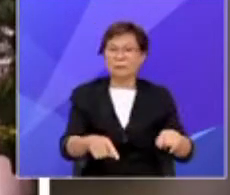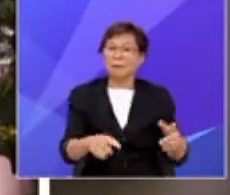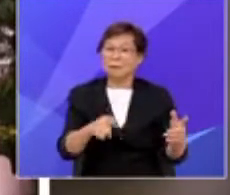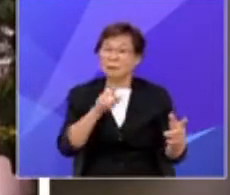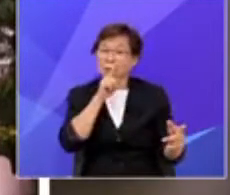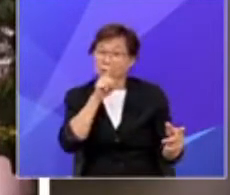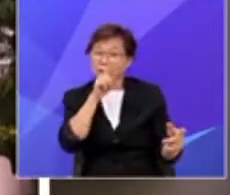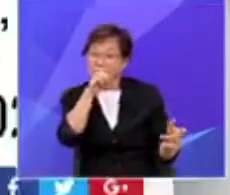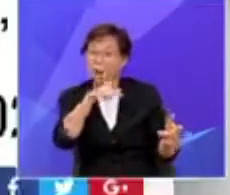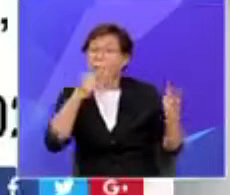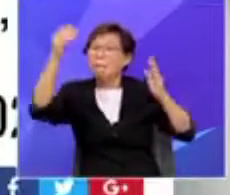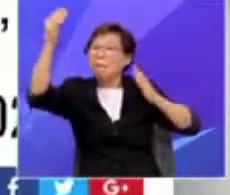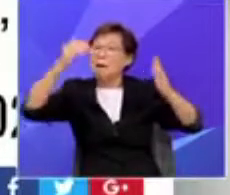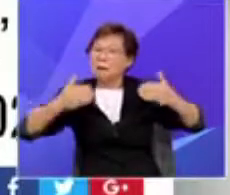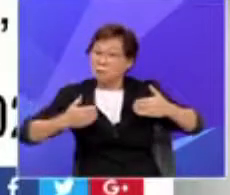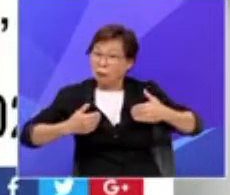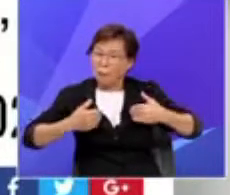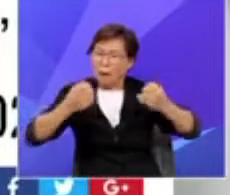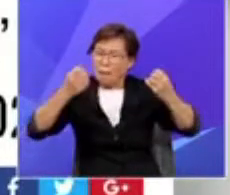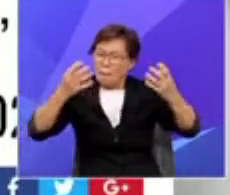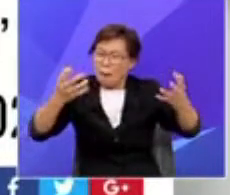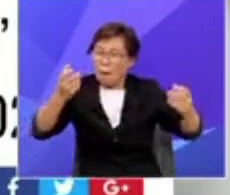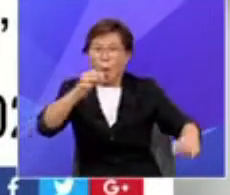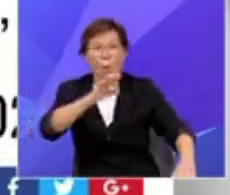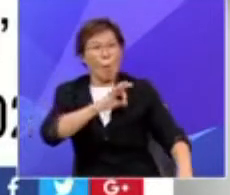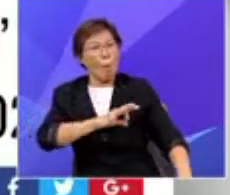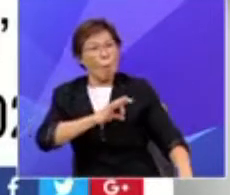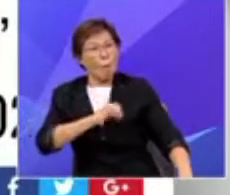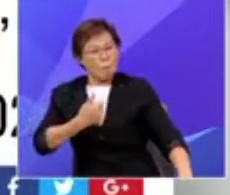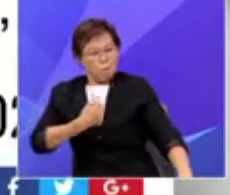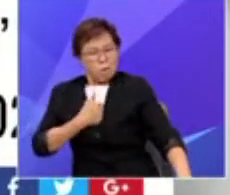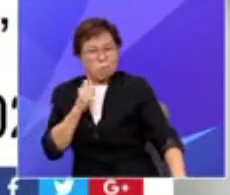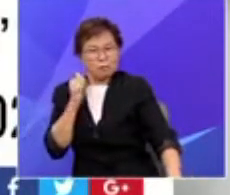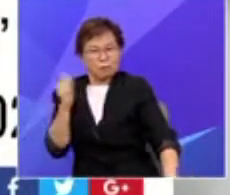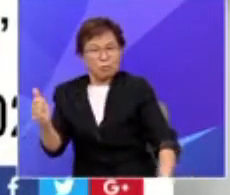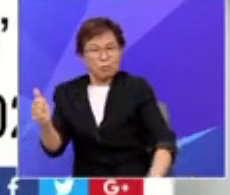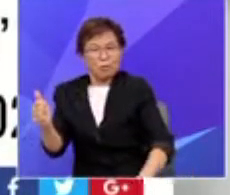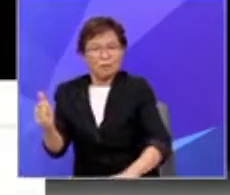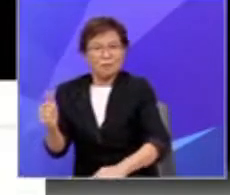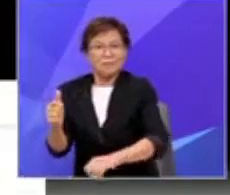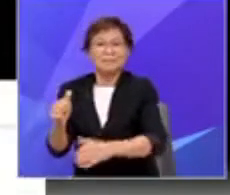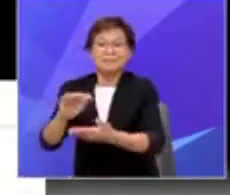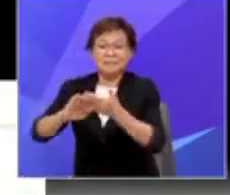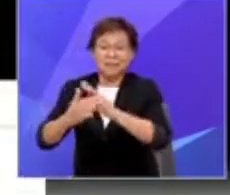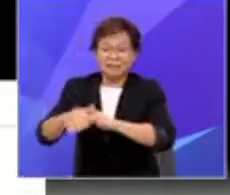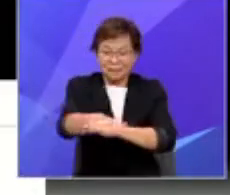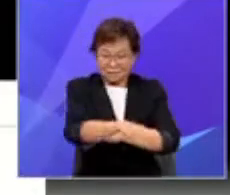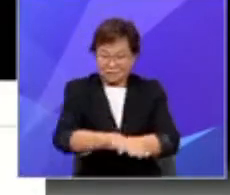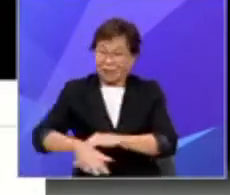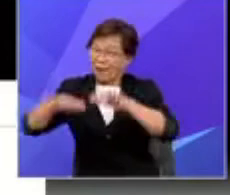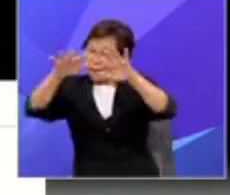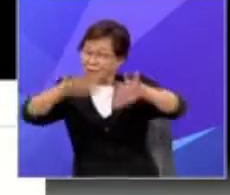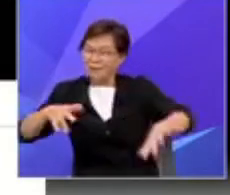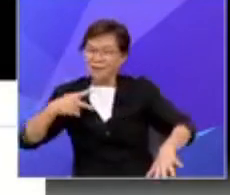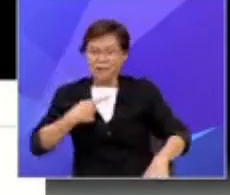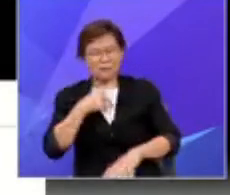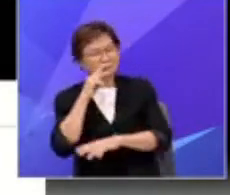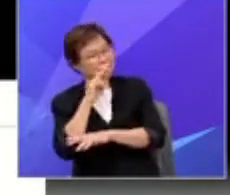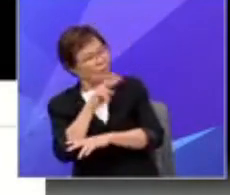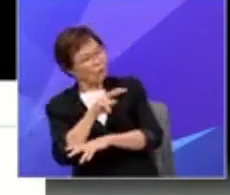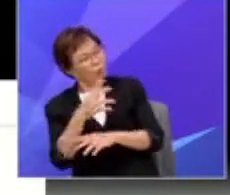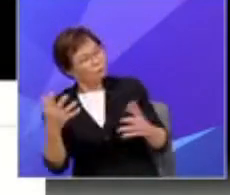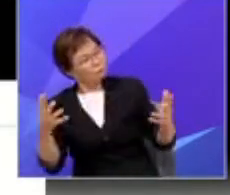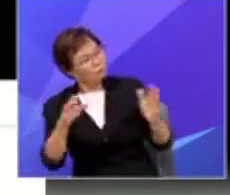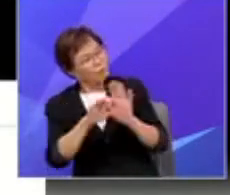WiFi sebenarnya Banyak kelebihan semulajadi diperantauan Asian ini kita sebenarnya kredit tengok